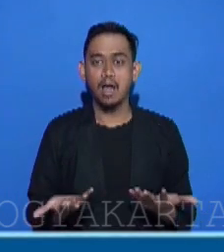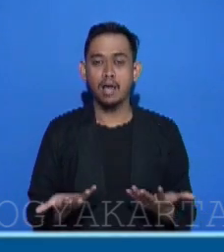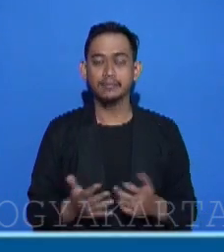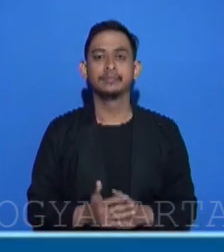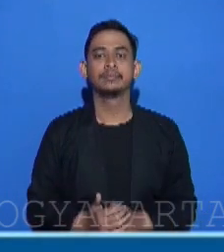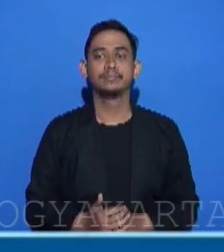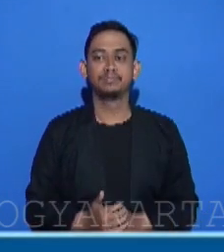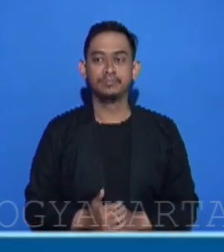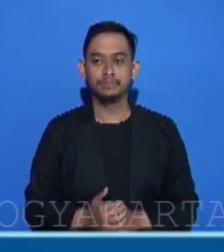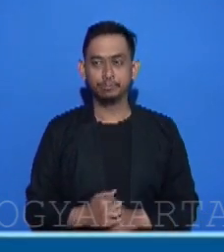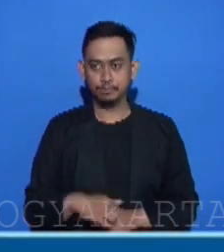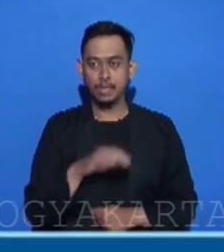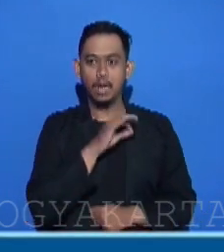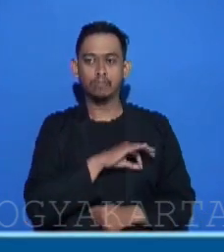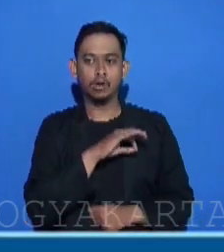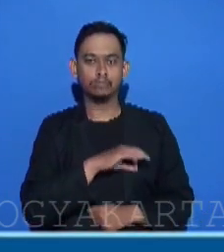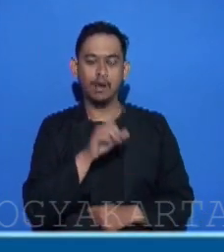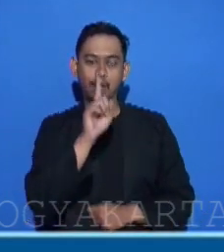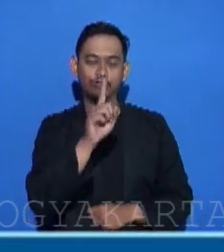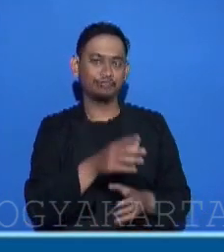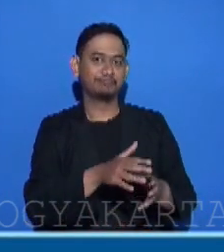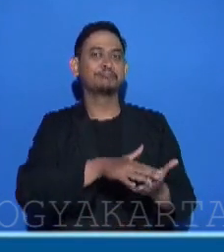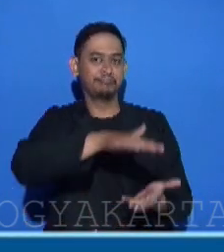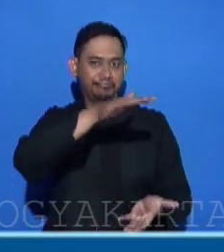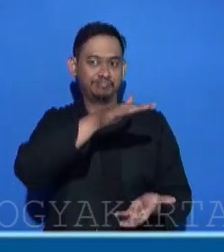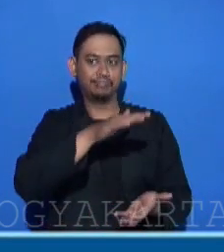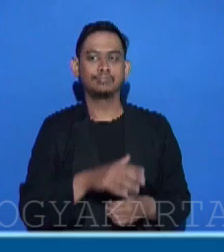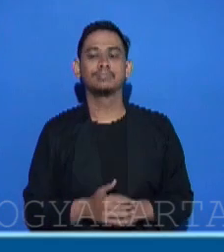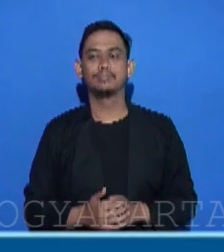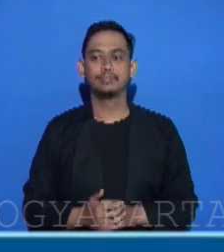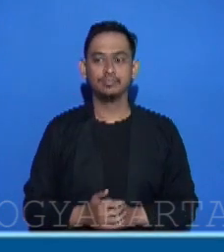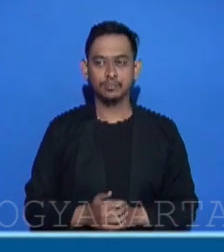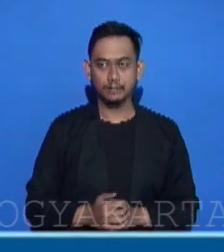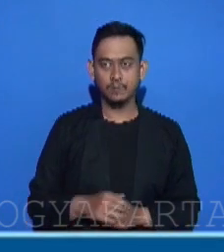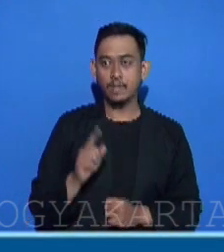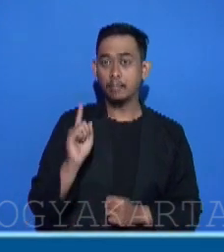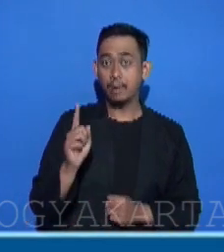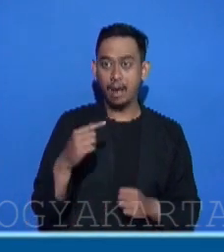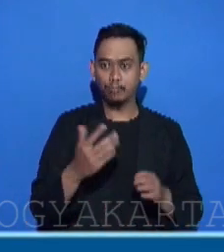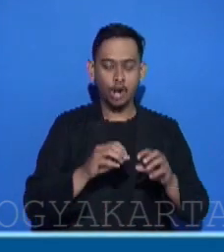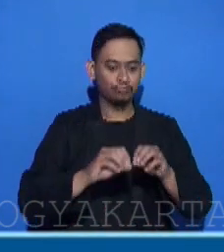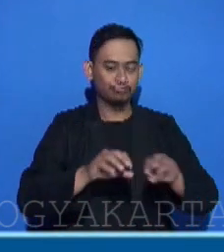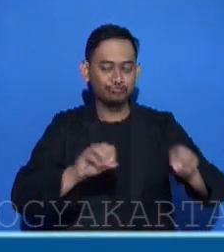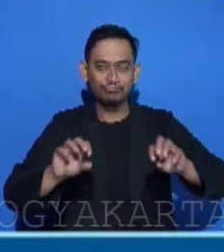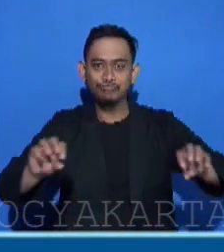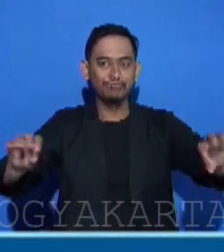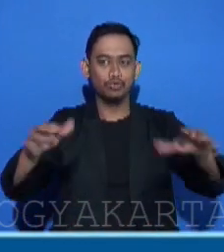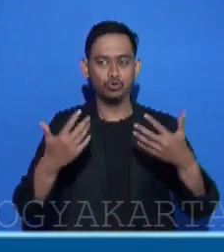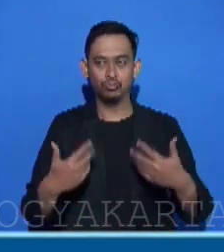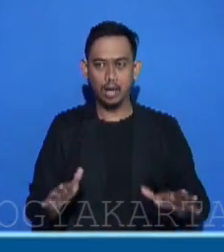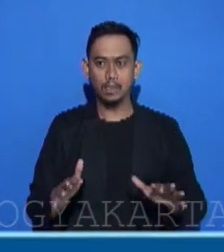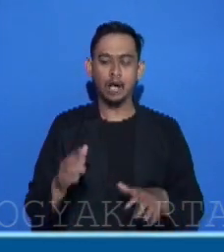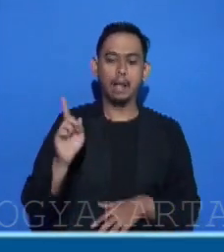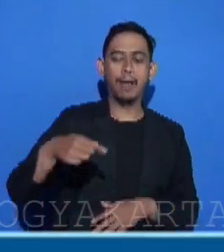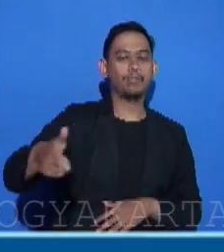pari bebadan mboten, Pak? Nggih, bebadan Pak namung sebar nggih pupukipun mangke pupuk gaun niku namung semprot-semprot